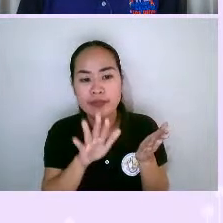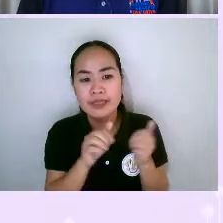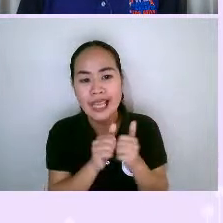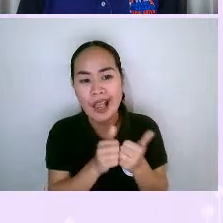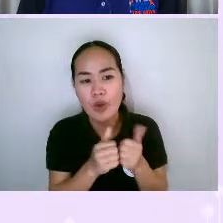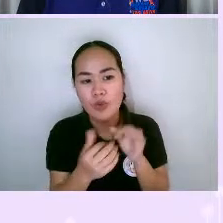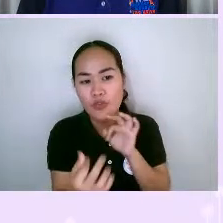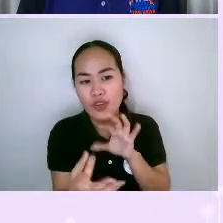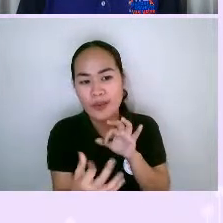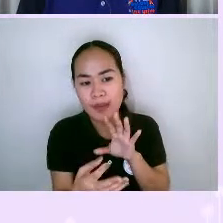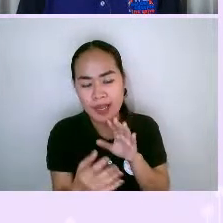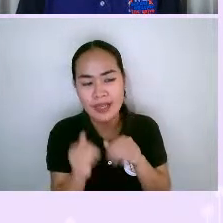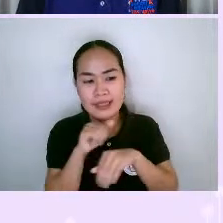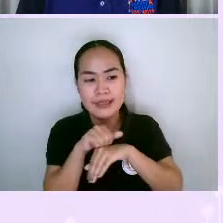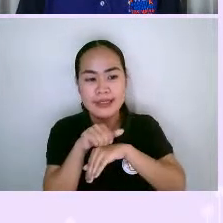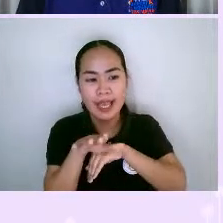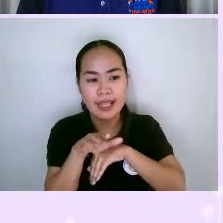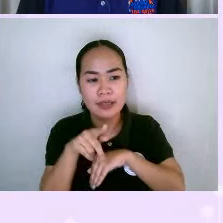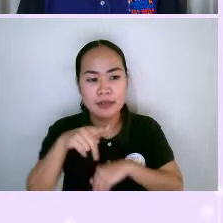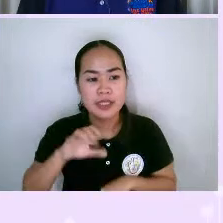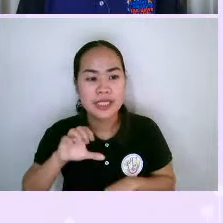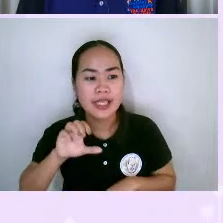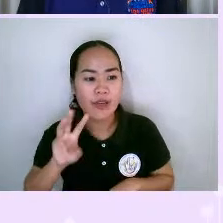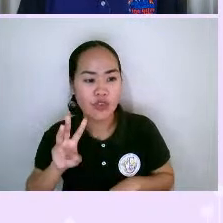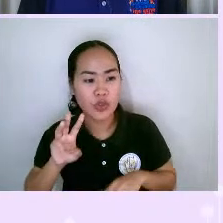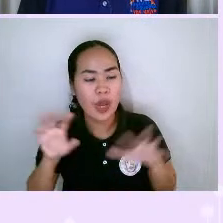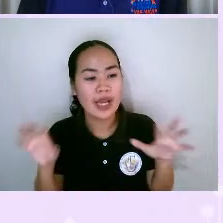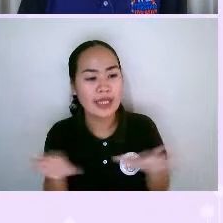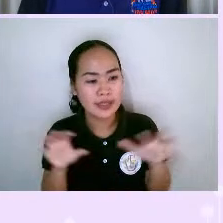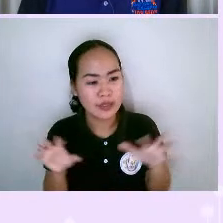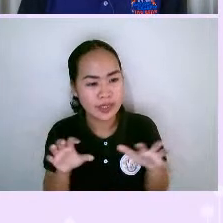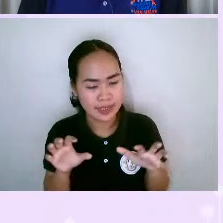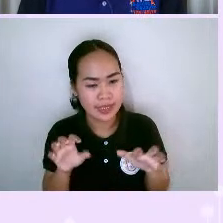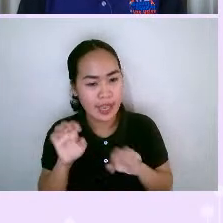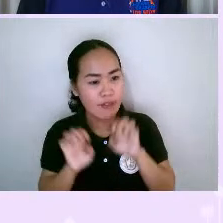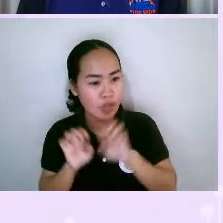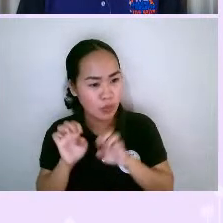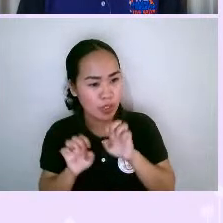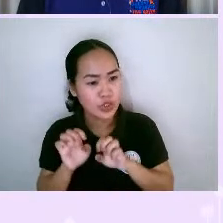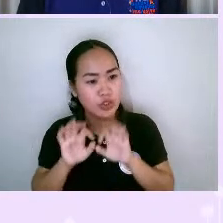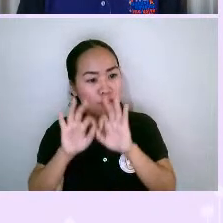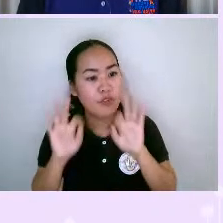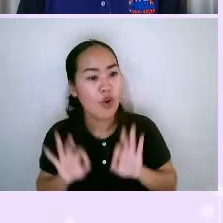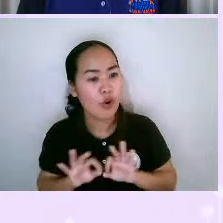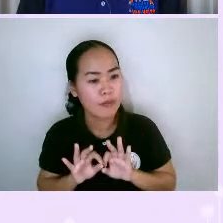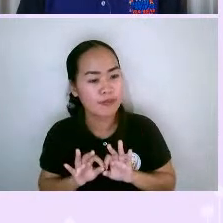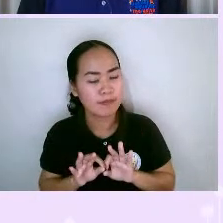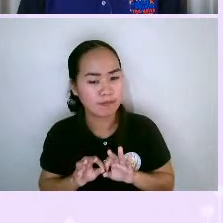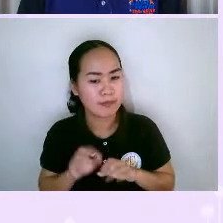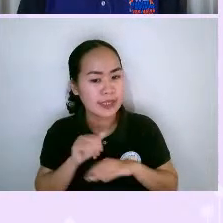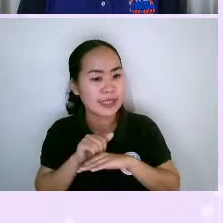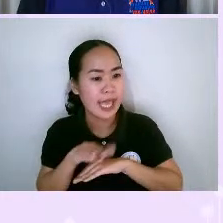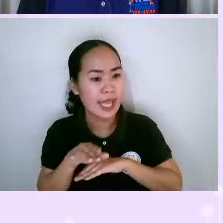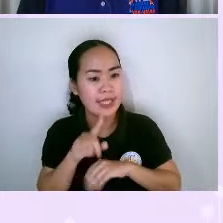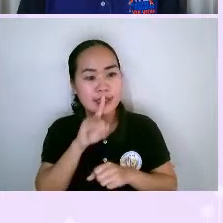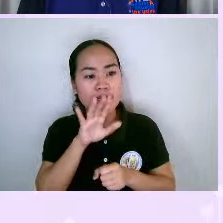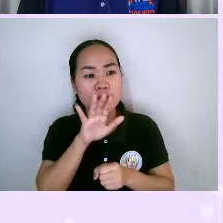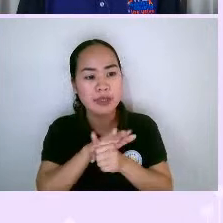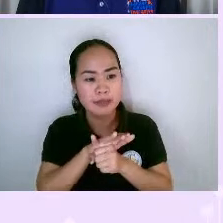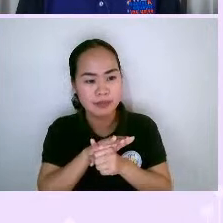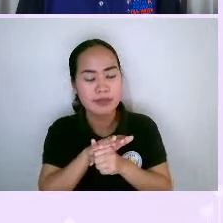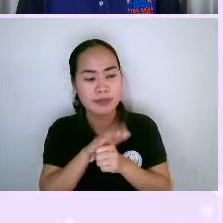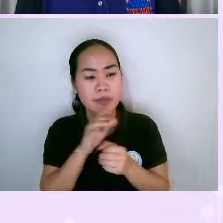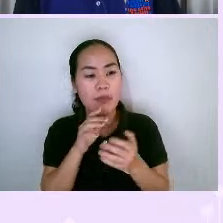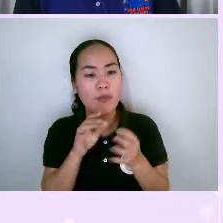by accomplishing PCW's activity evaluation form, at mag-submit po ng inyong commitment sa PCW